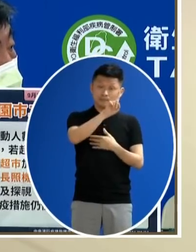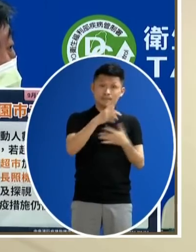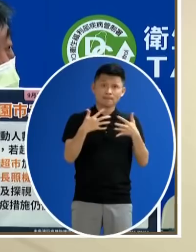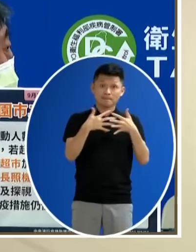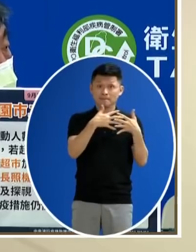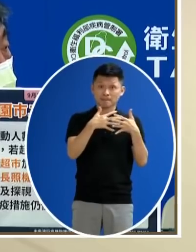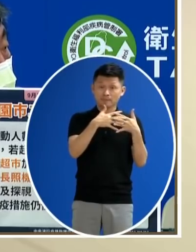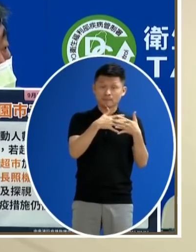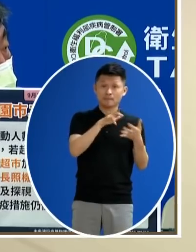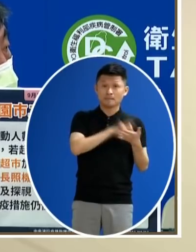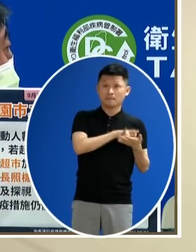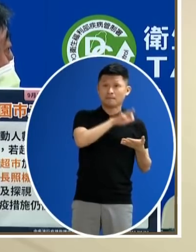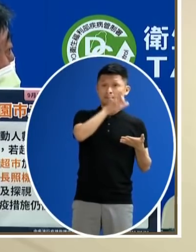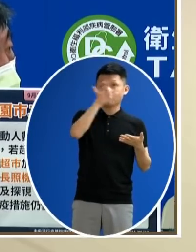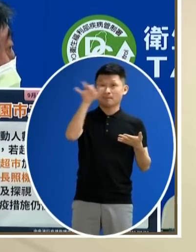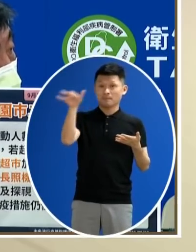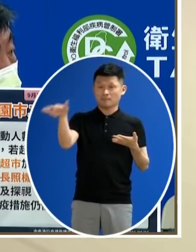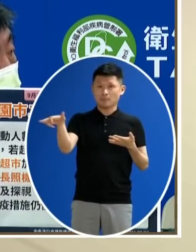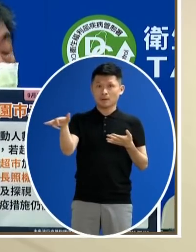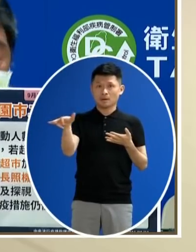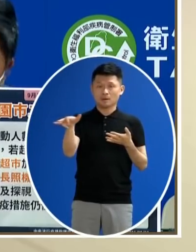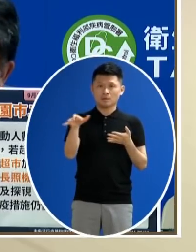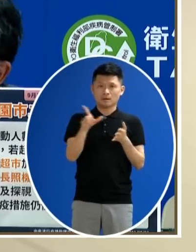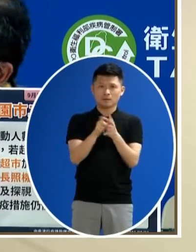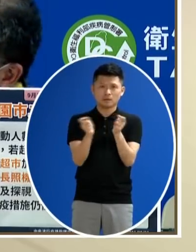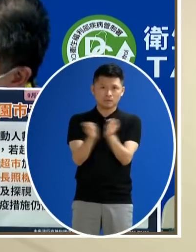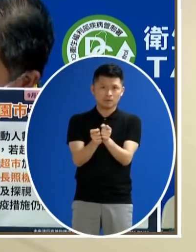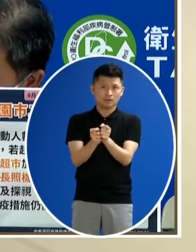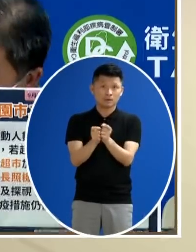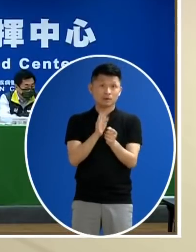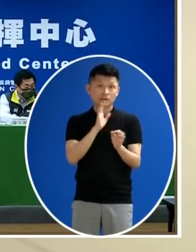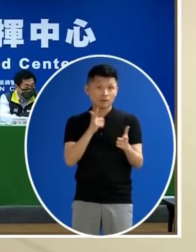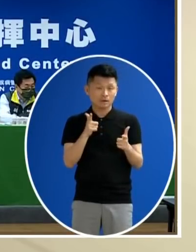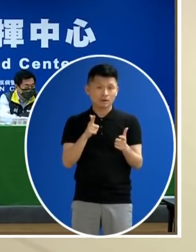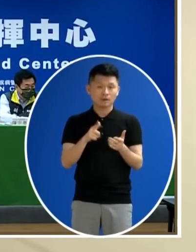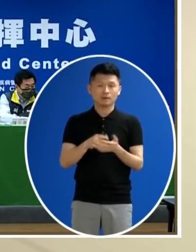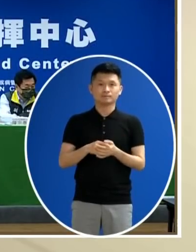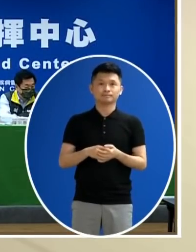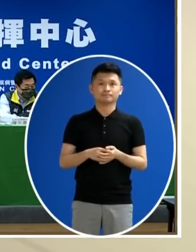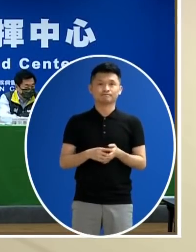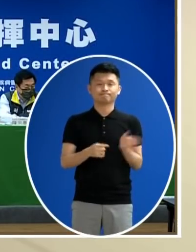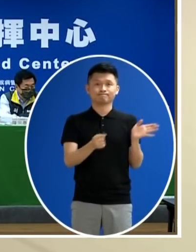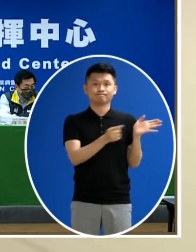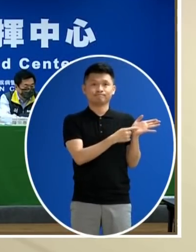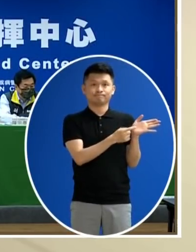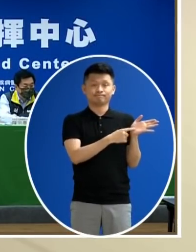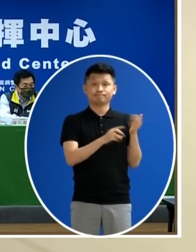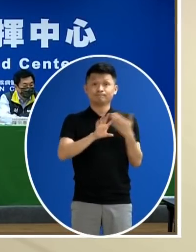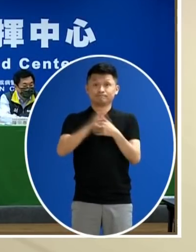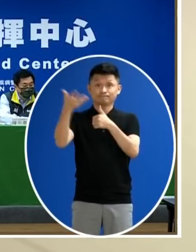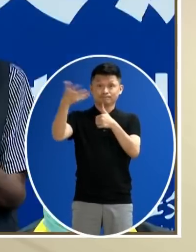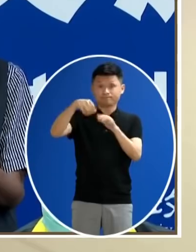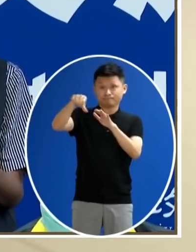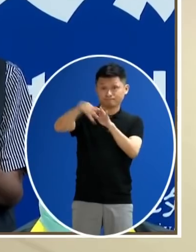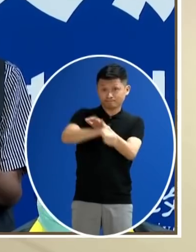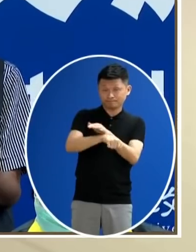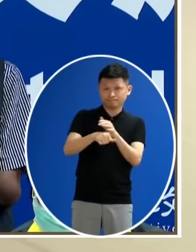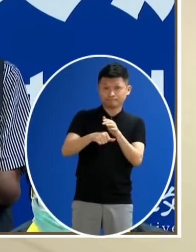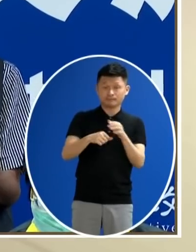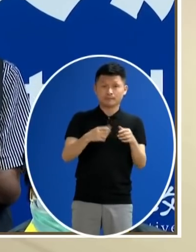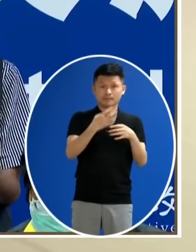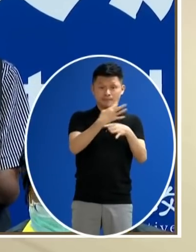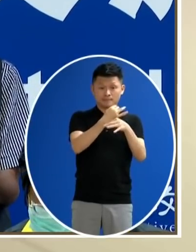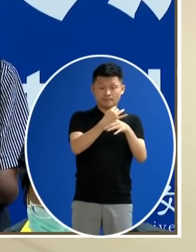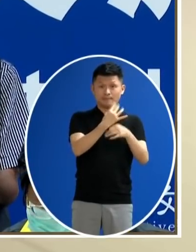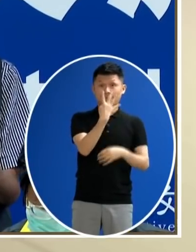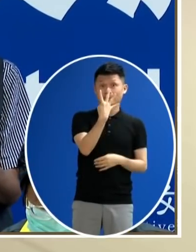判的，是因为到芝加哥的时间比较近嘛，是吧？好，另外罗富， 大家可以看我们那个境外入的列表哦。那序号4的